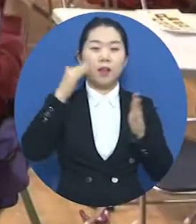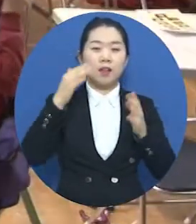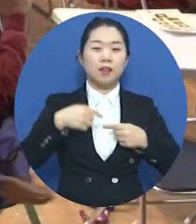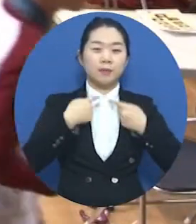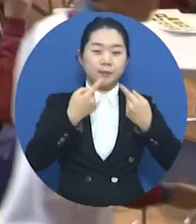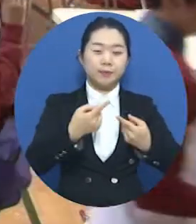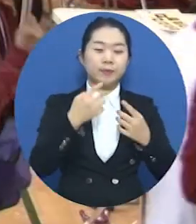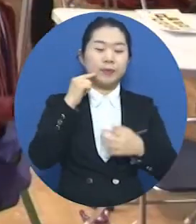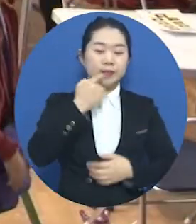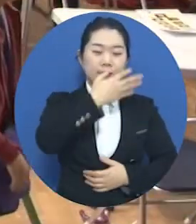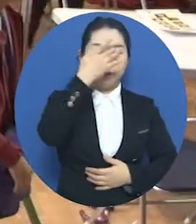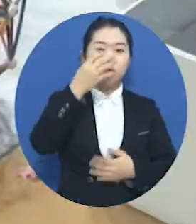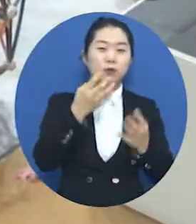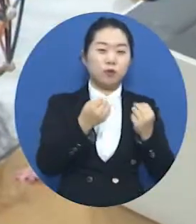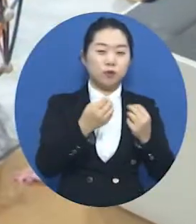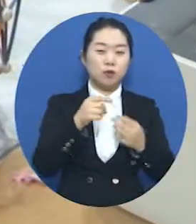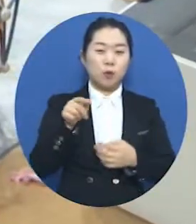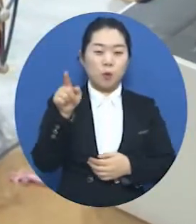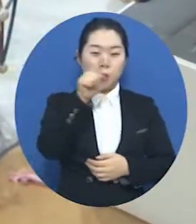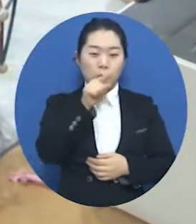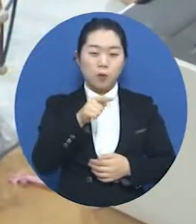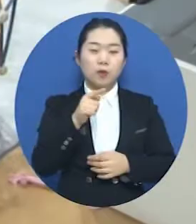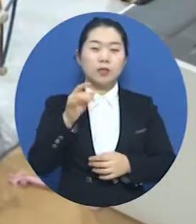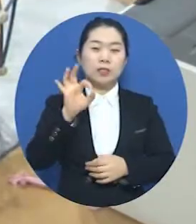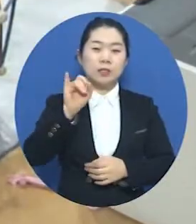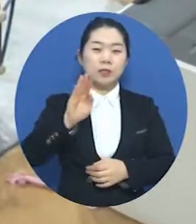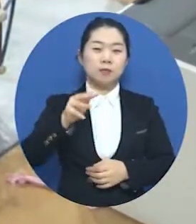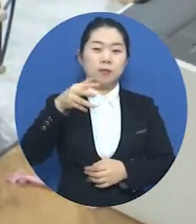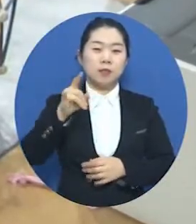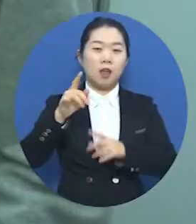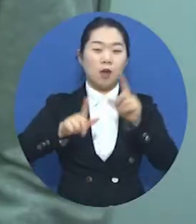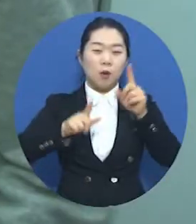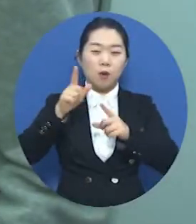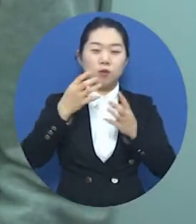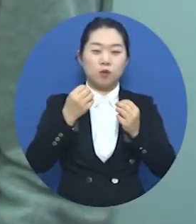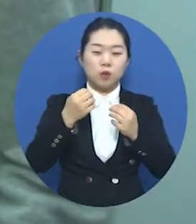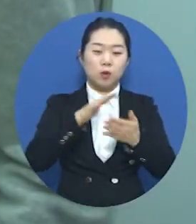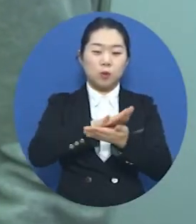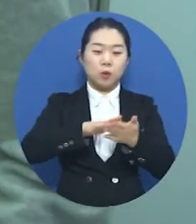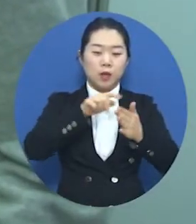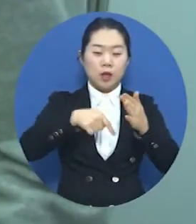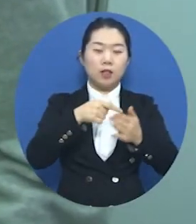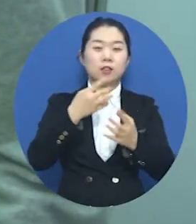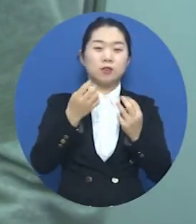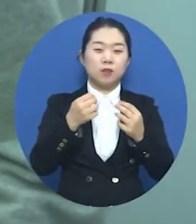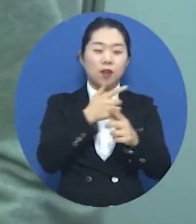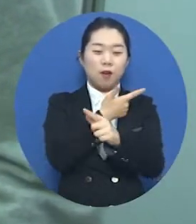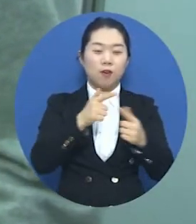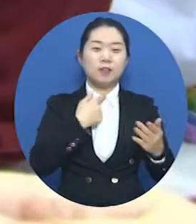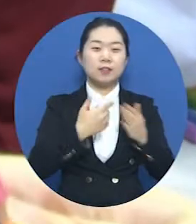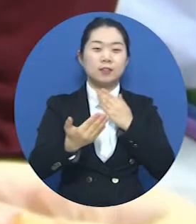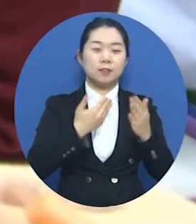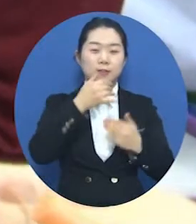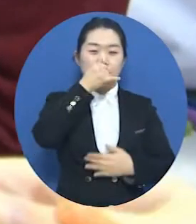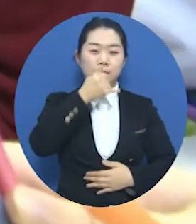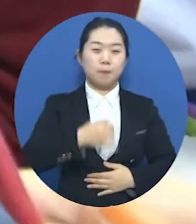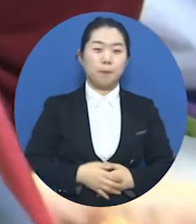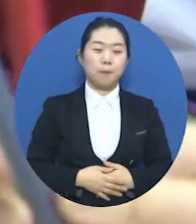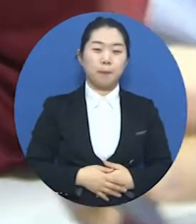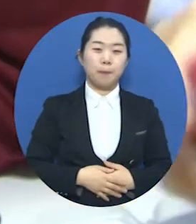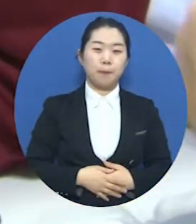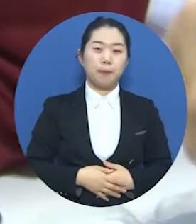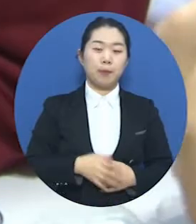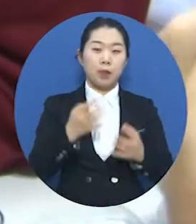초중고등학교 학생들이 참여하는데요. 아름다운 수, 곡선의 세계, 입체도형의 세계, 놀이 속의 수학 등 다양한